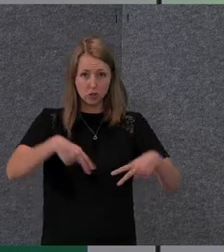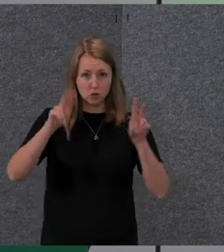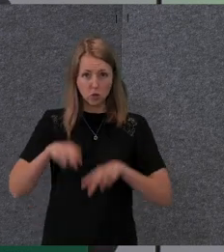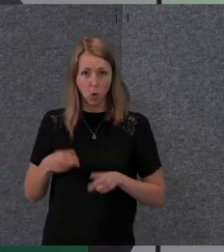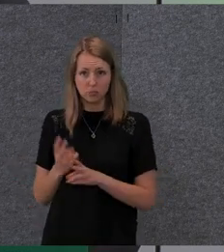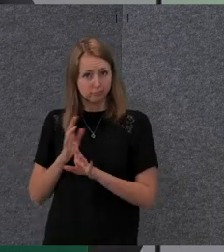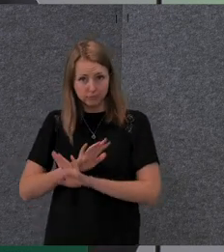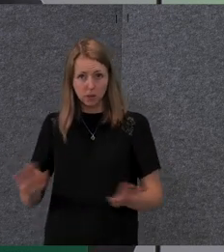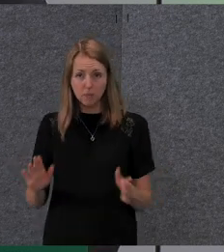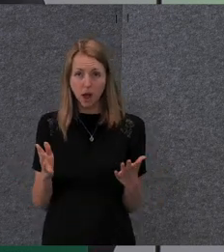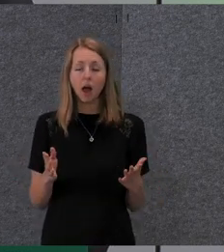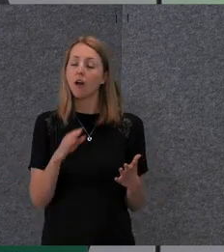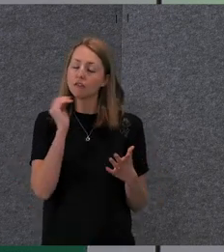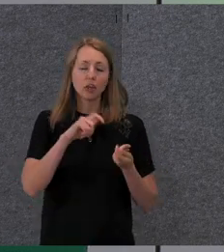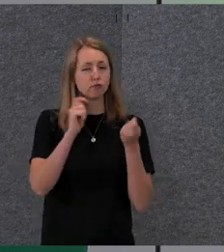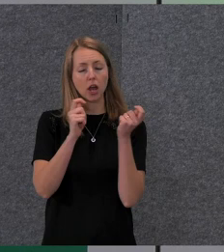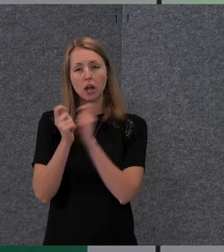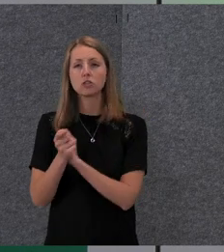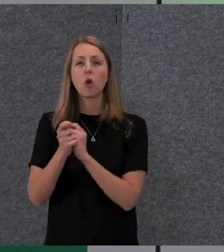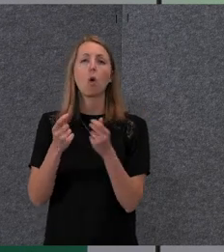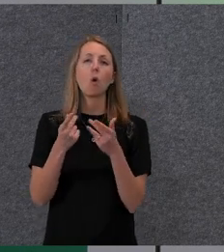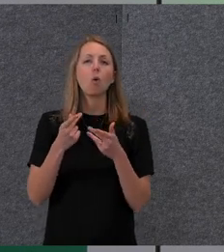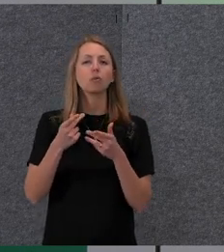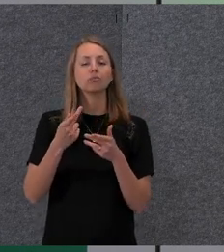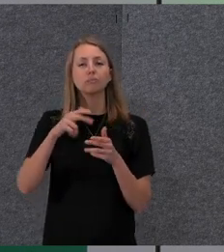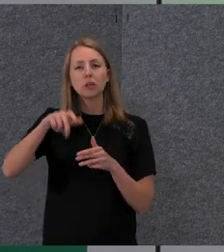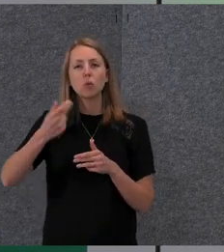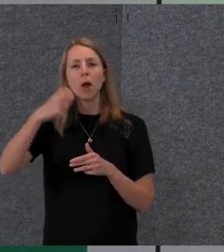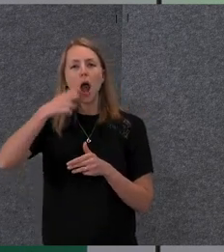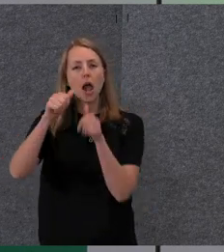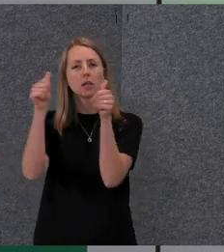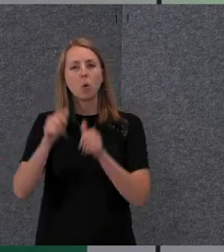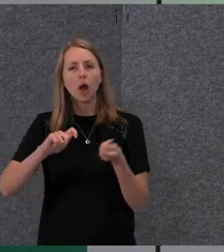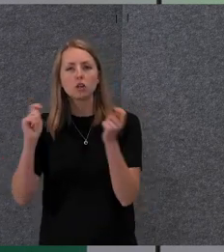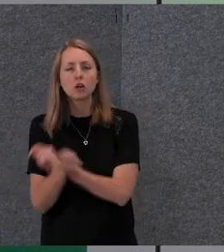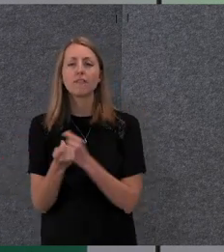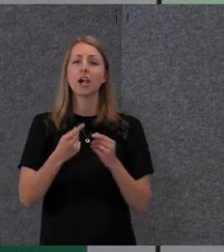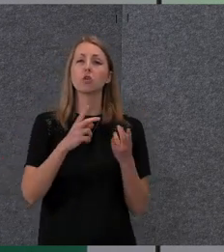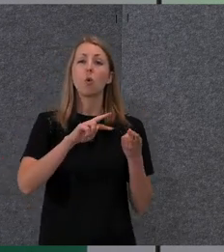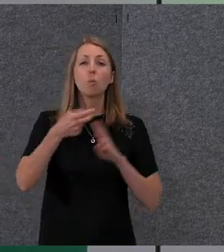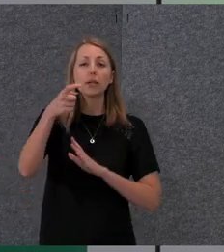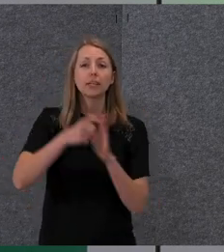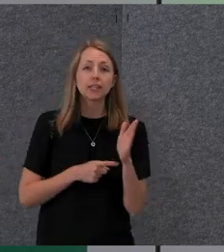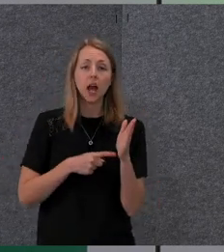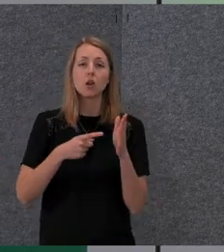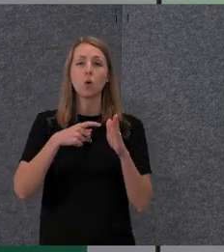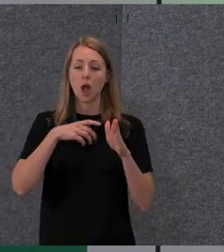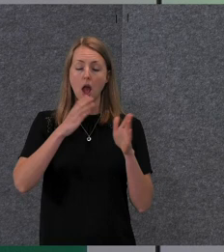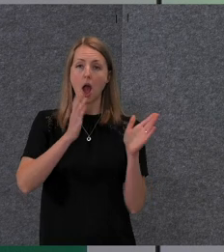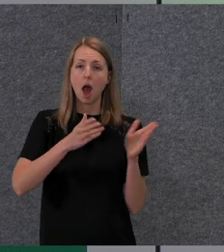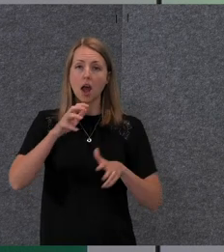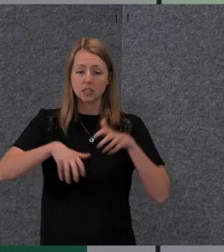Veränderungen ereignen sich. Der demografische Wandel, die Digitalisierung, das Artensterben und die Klimaerhitzung